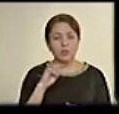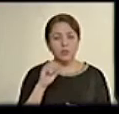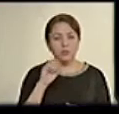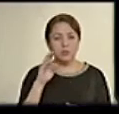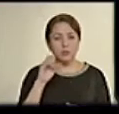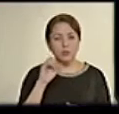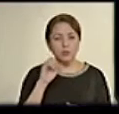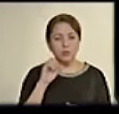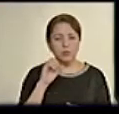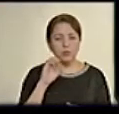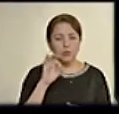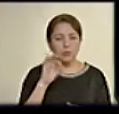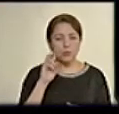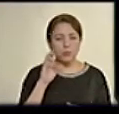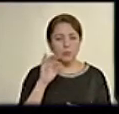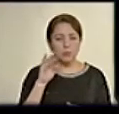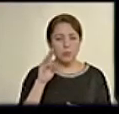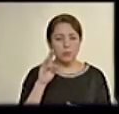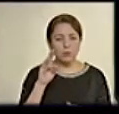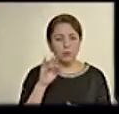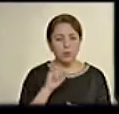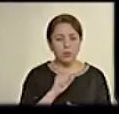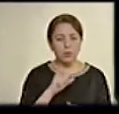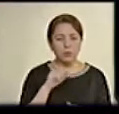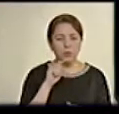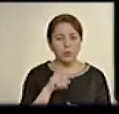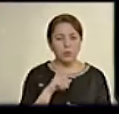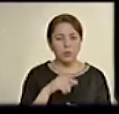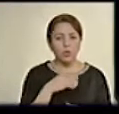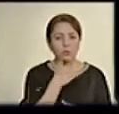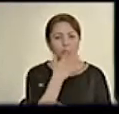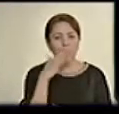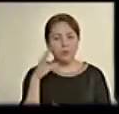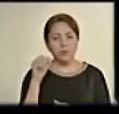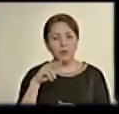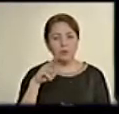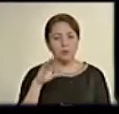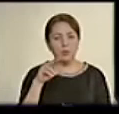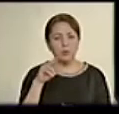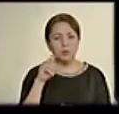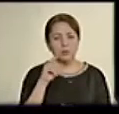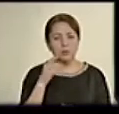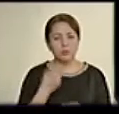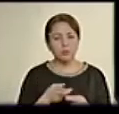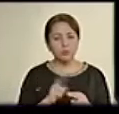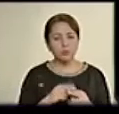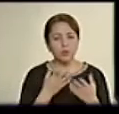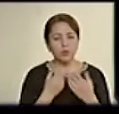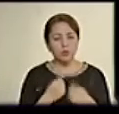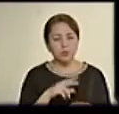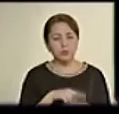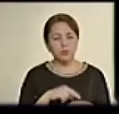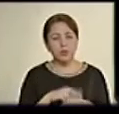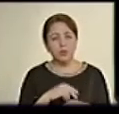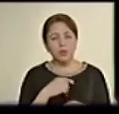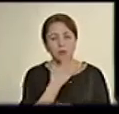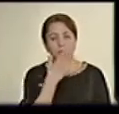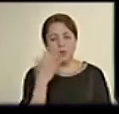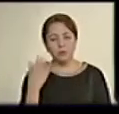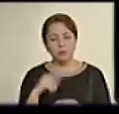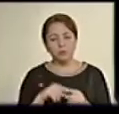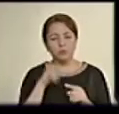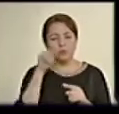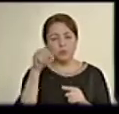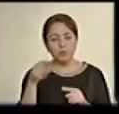olinadigan soliq. Keyinchalik polizlar uchun alohida soliq olingan. Bog'ning uzoq yaqinligiga qarab tanabona